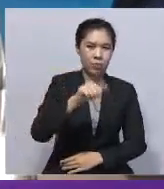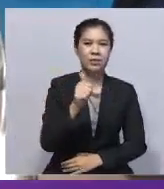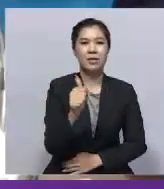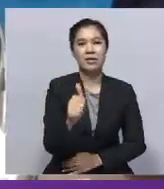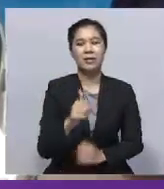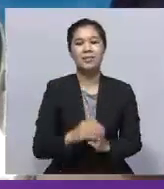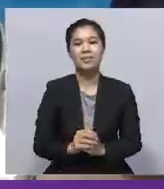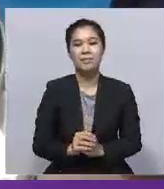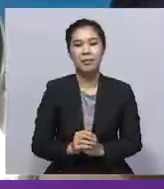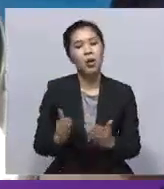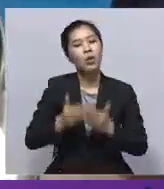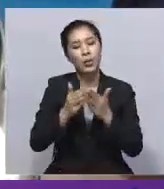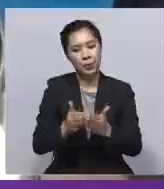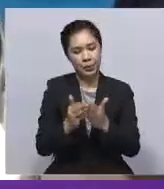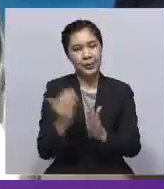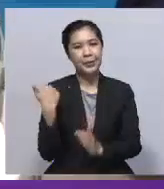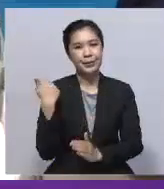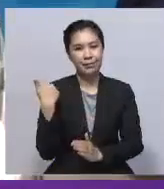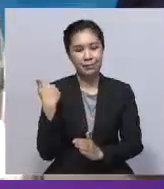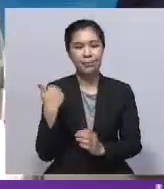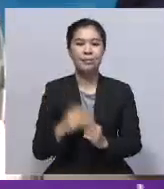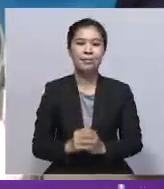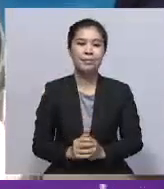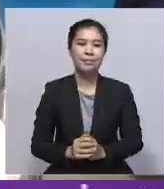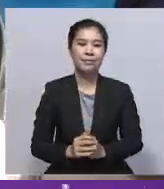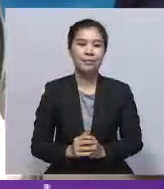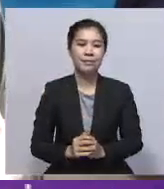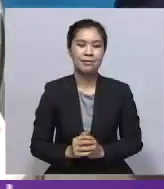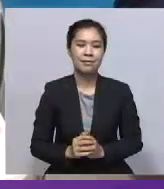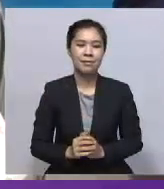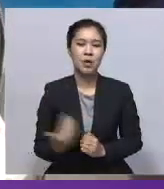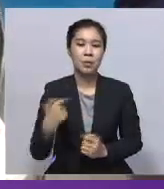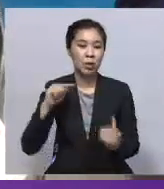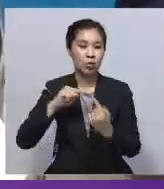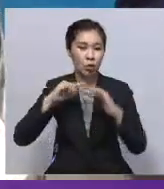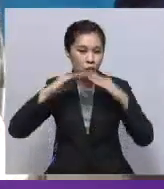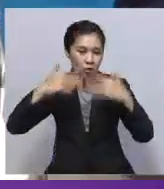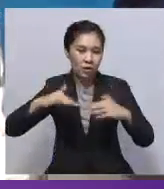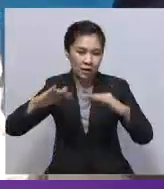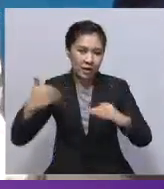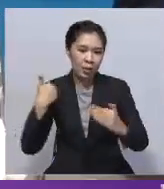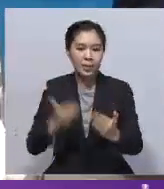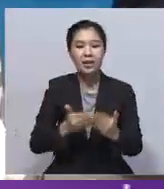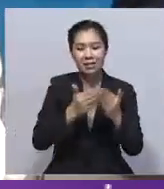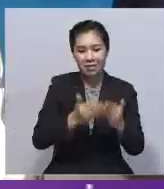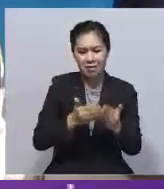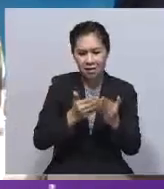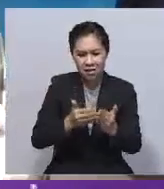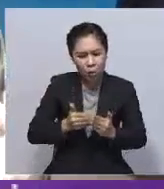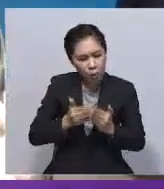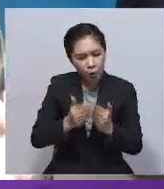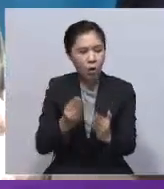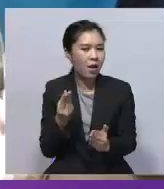นะครับเรือเราก็มีนะครับในส่วนของอุทยานแห่งชาติทางทะเลเรามีเรือท้องแบนมีเรือสปีดโบ๊ทสามารถ